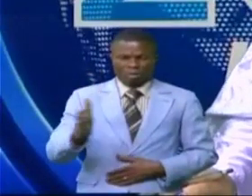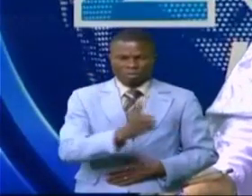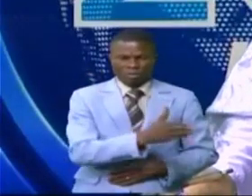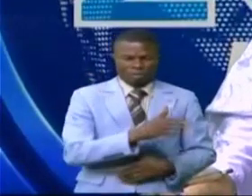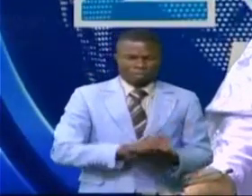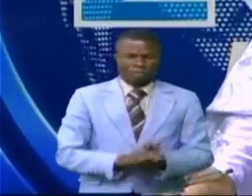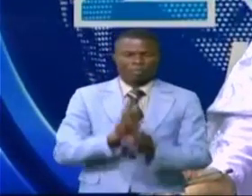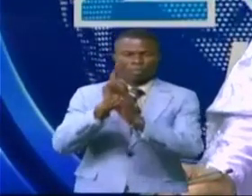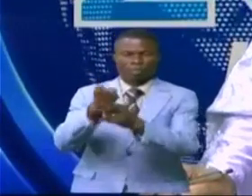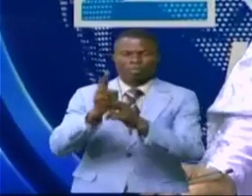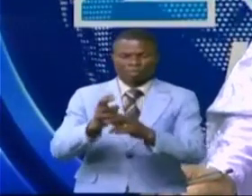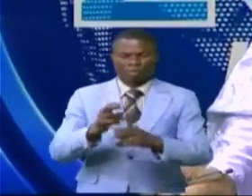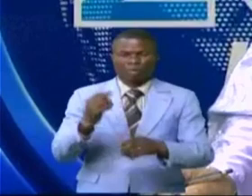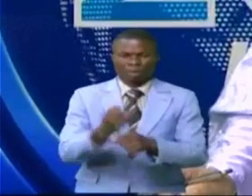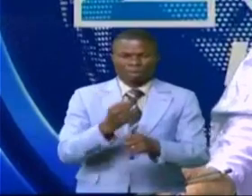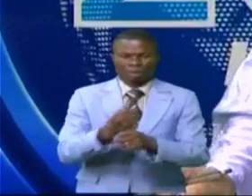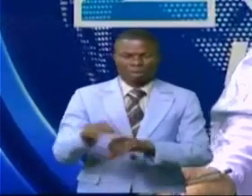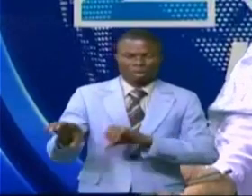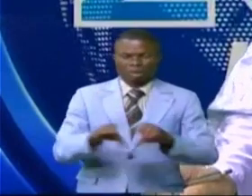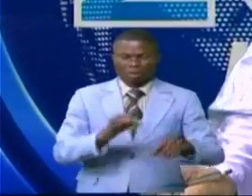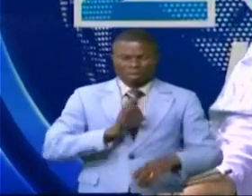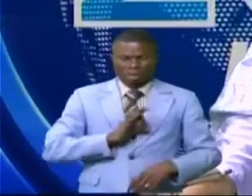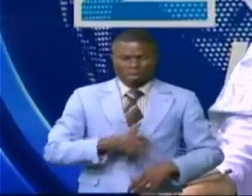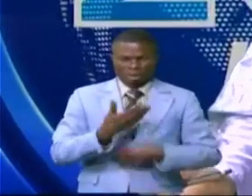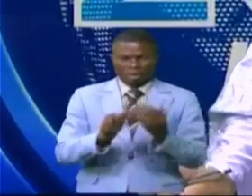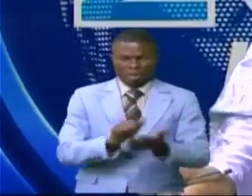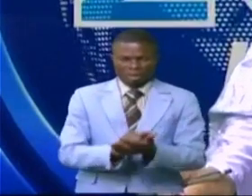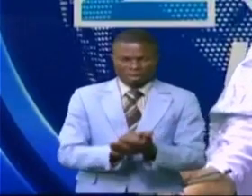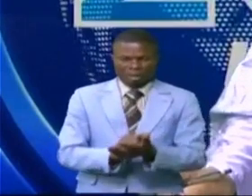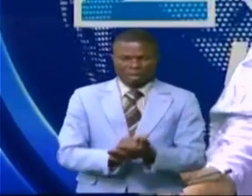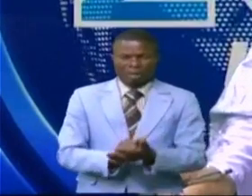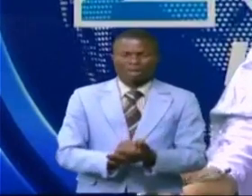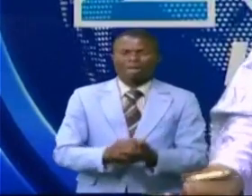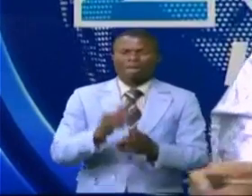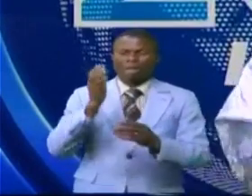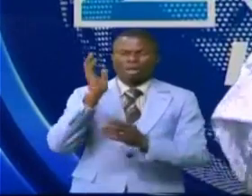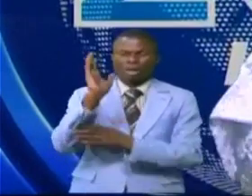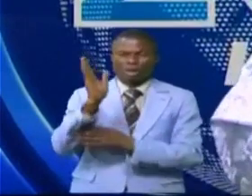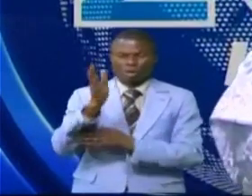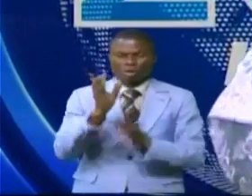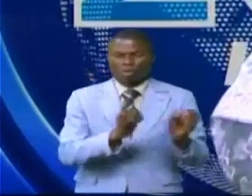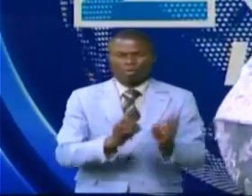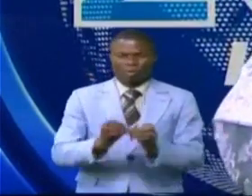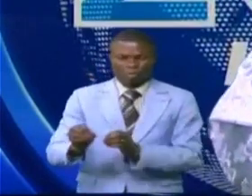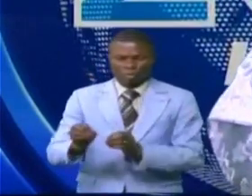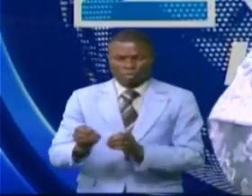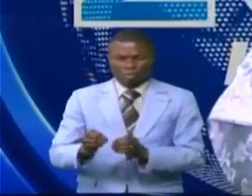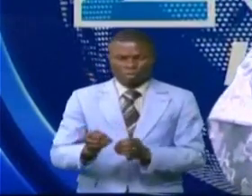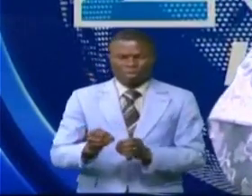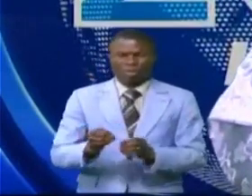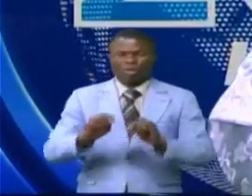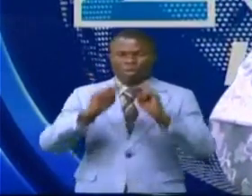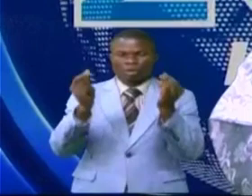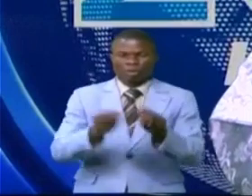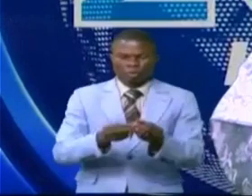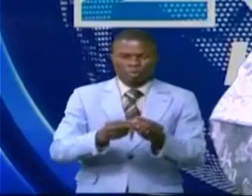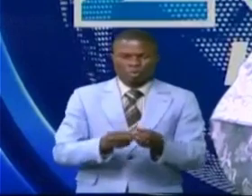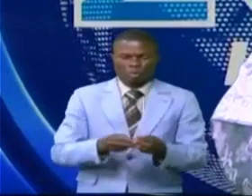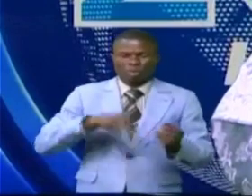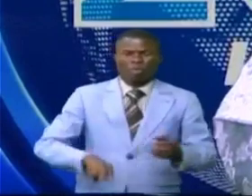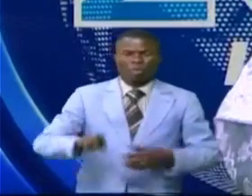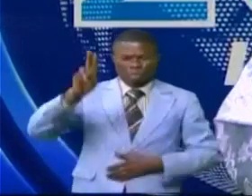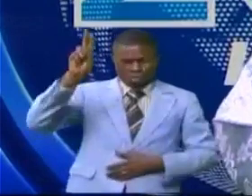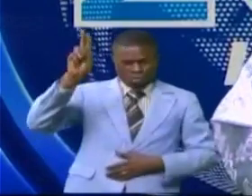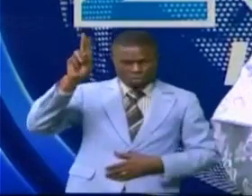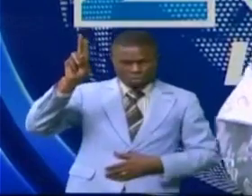État des lieux de réalisation sous Félix Tshisekedi était au centre de la matinée scientifique organisée par le corps d'élite scientifique de l'UDPS,